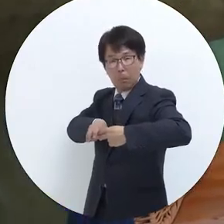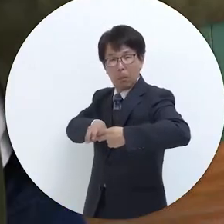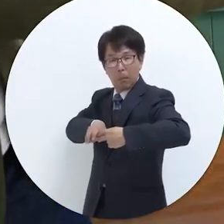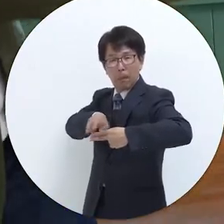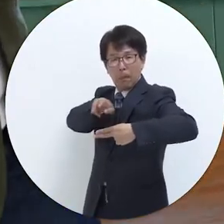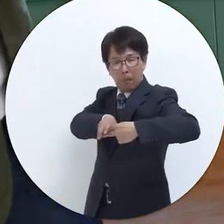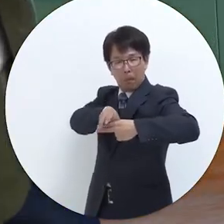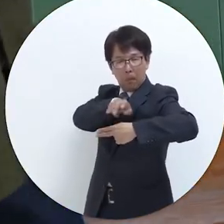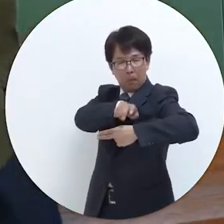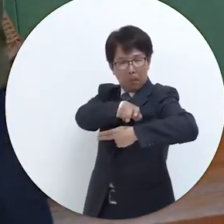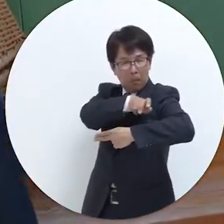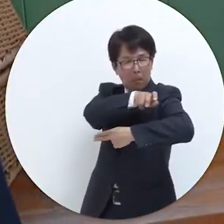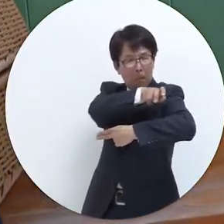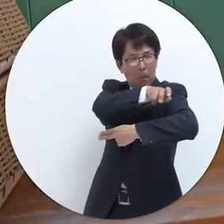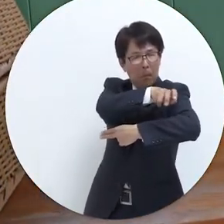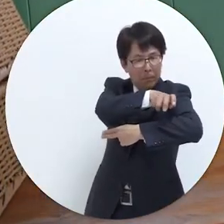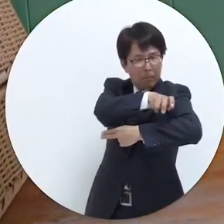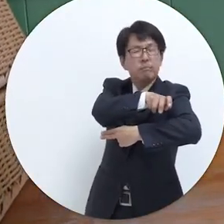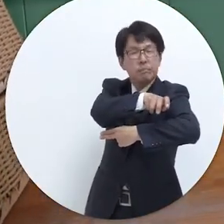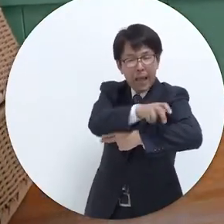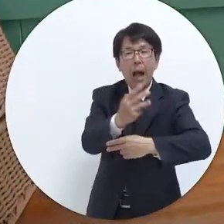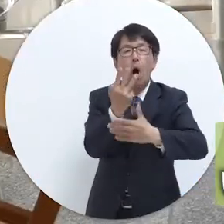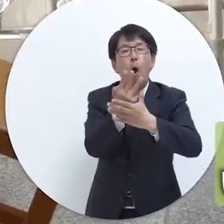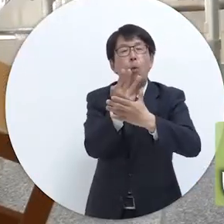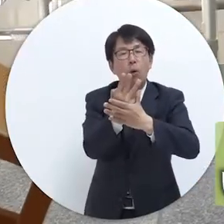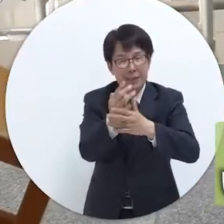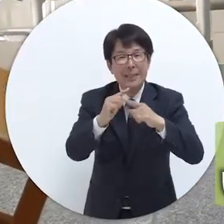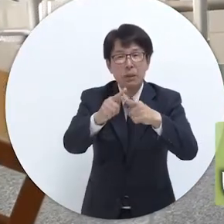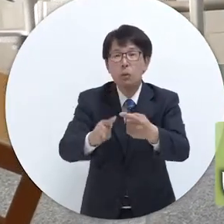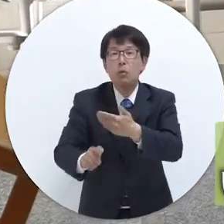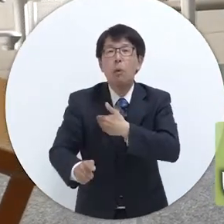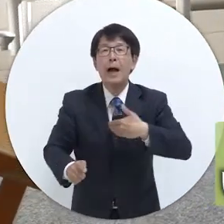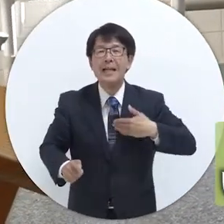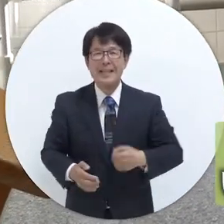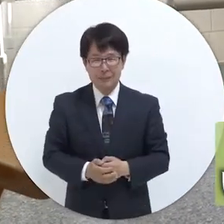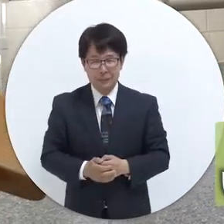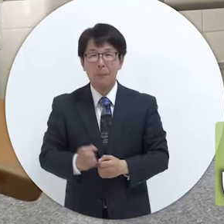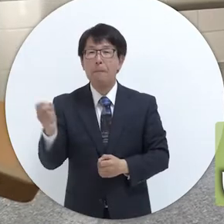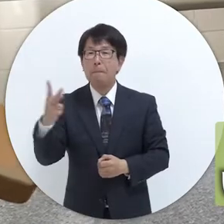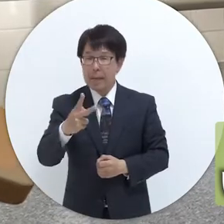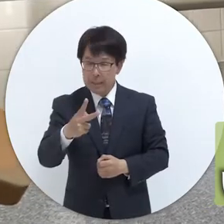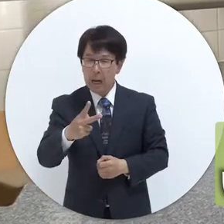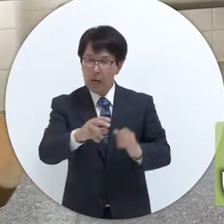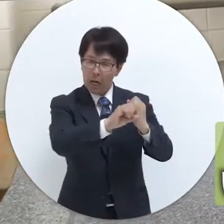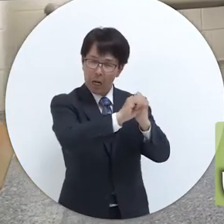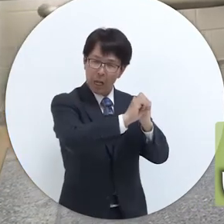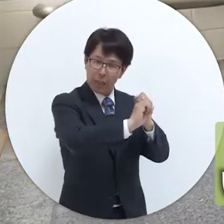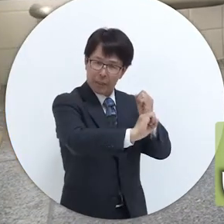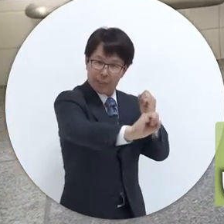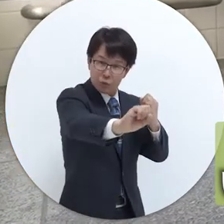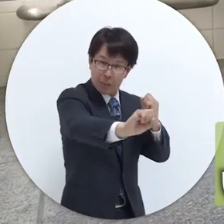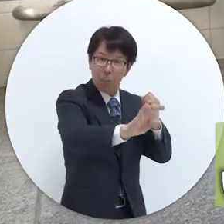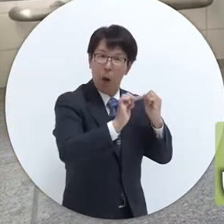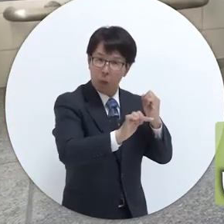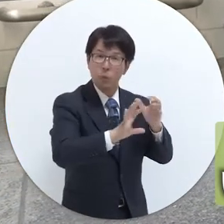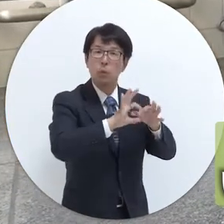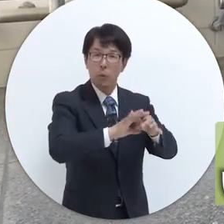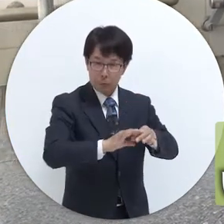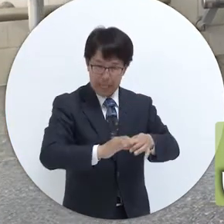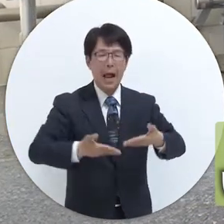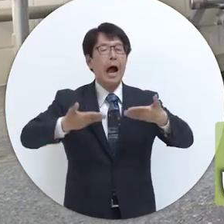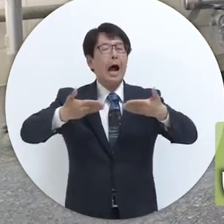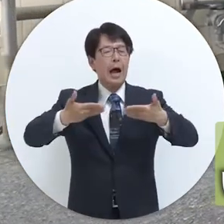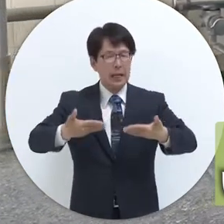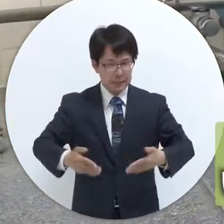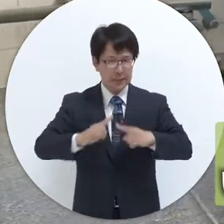ど、はい、こう行けるっていう感じになっております。 なるほど。 それからですね、中の方に手すりもいっぱいついてますので、はい、あの安全に